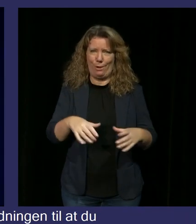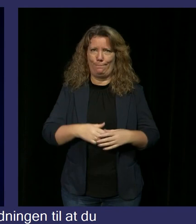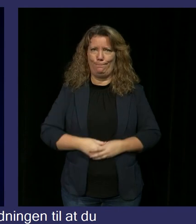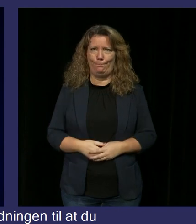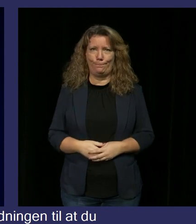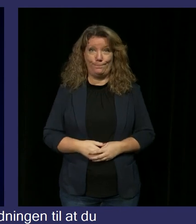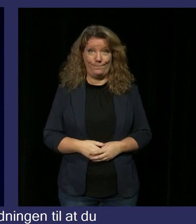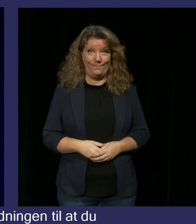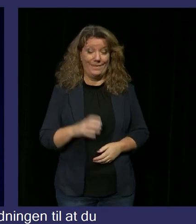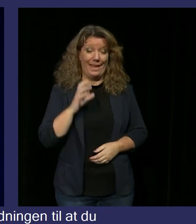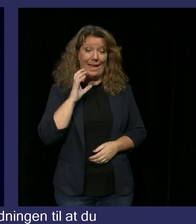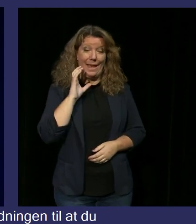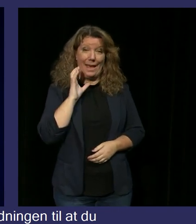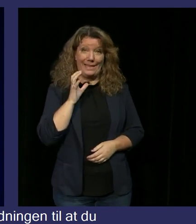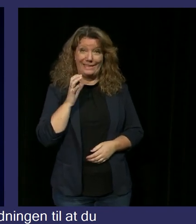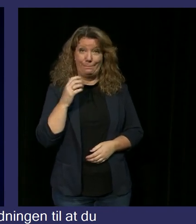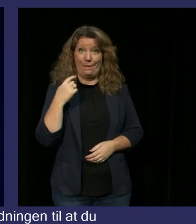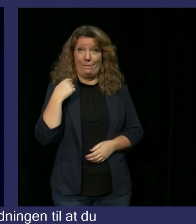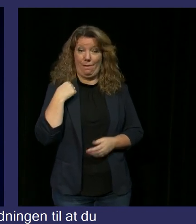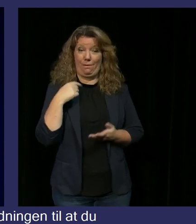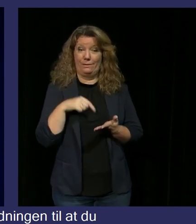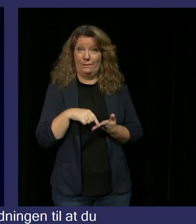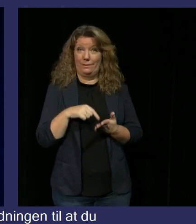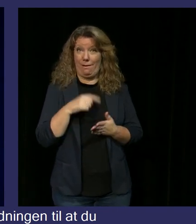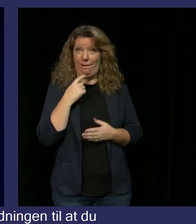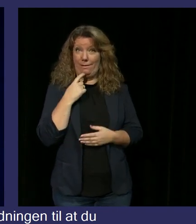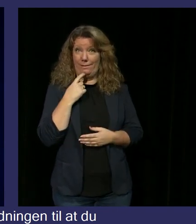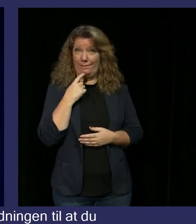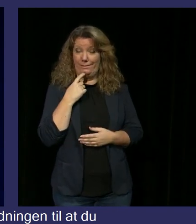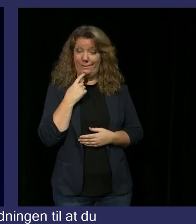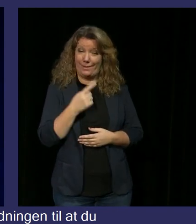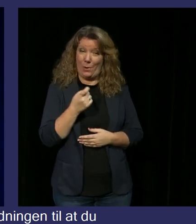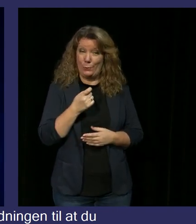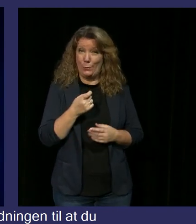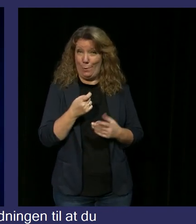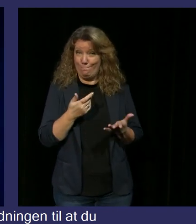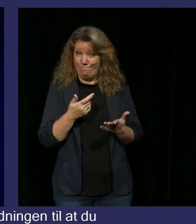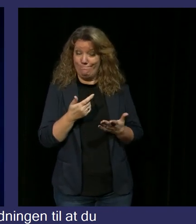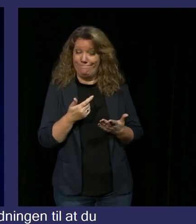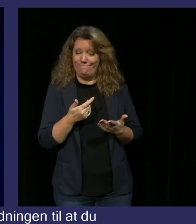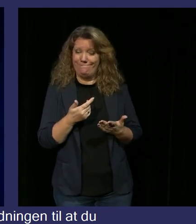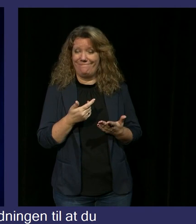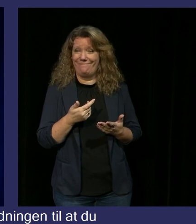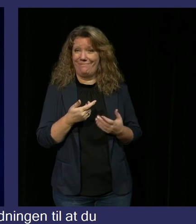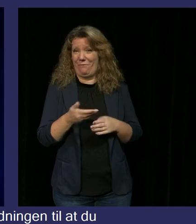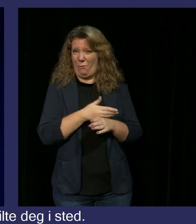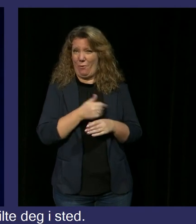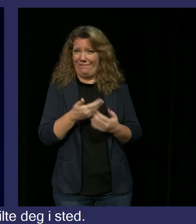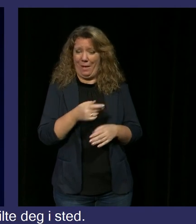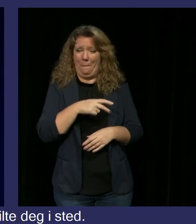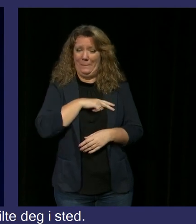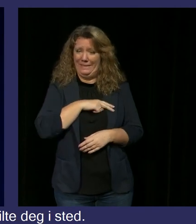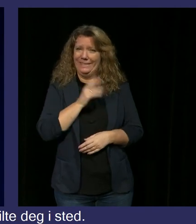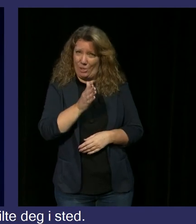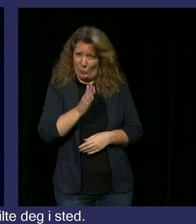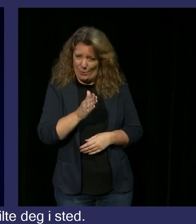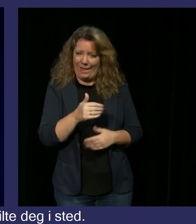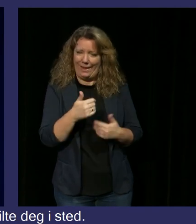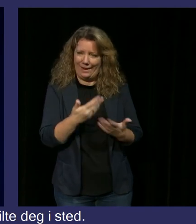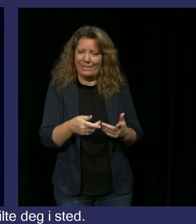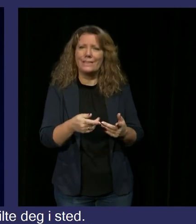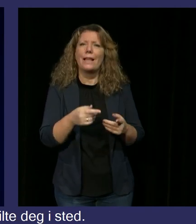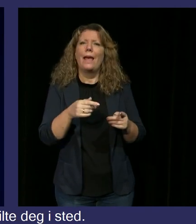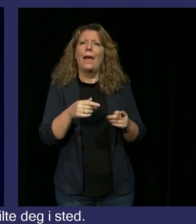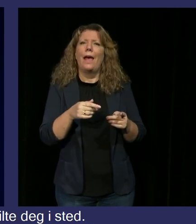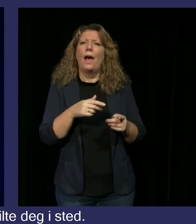jo innom foranledningen til at du fikk prisen I dag. Gratulerer forresten. Jeg vil snu på spørsmålet